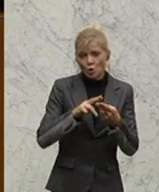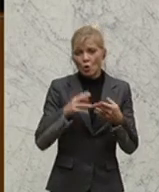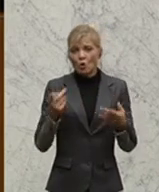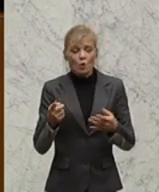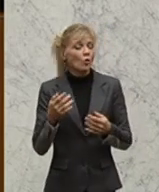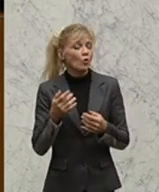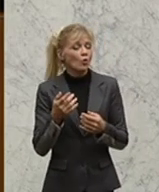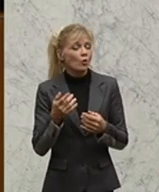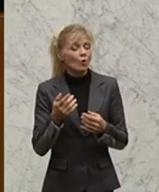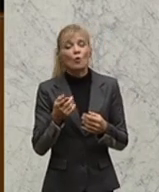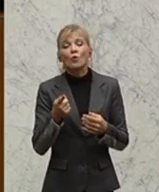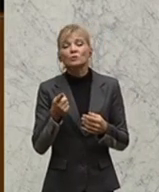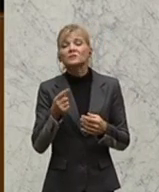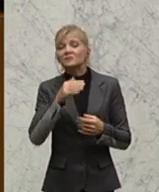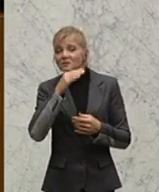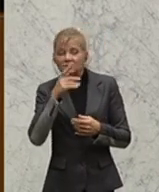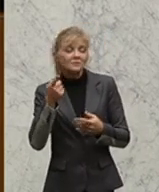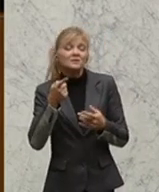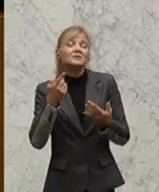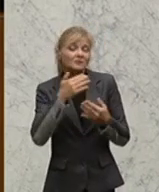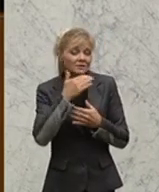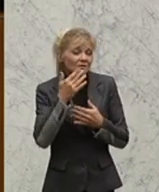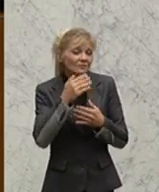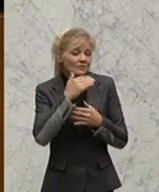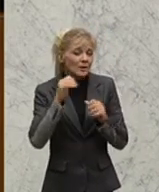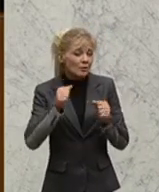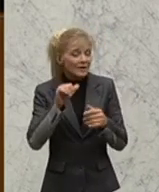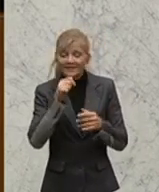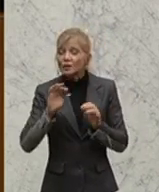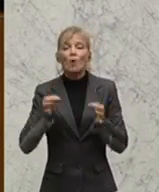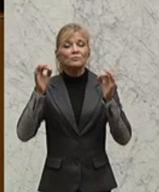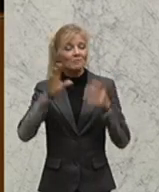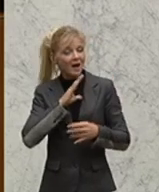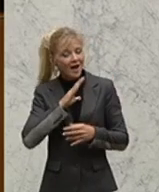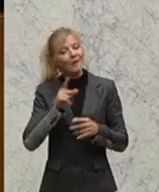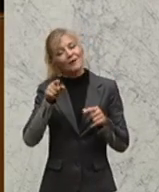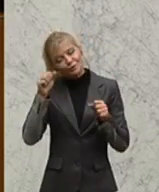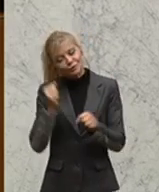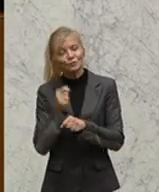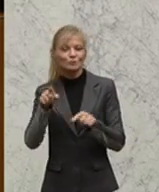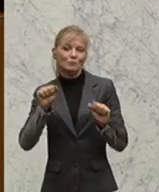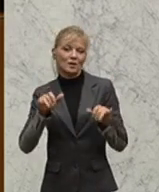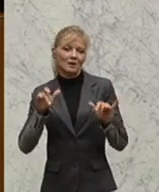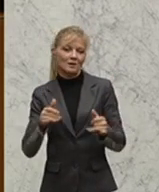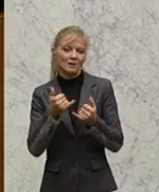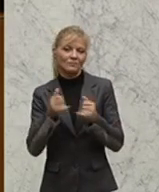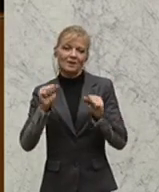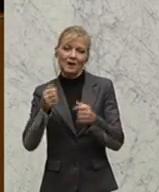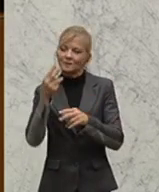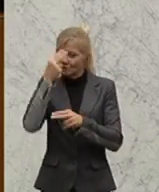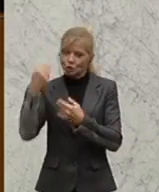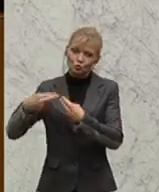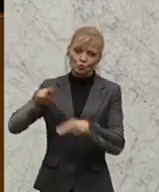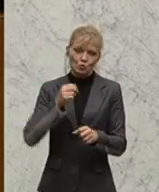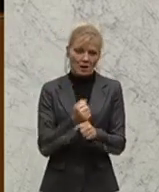Ansatz, Menschen nicht in die Pension zu schicken, sondern zurück in den Arbeitsmarkt zu holen. Ich erinnere bei den Beschäftigungsinitiativen vor allem